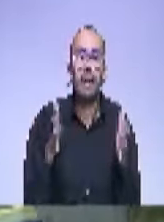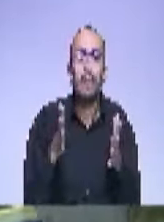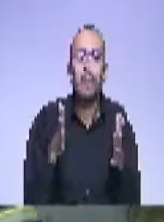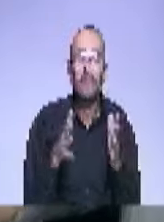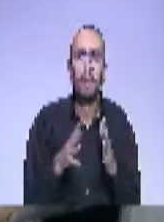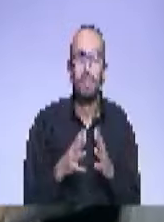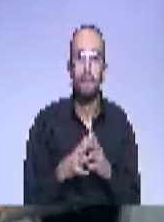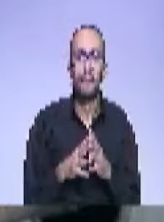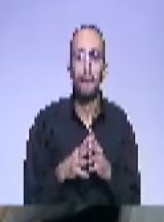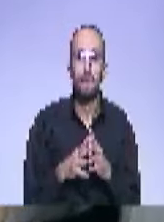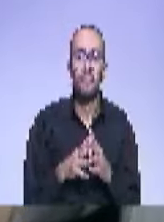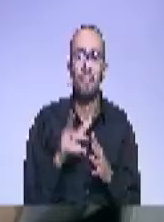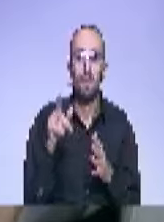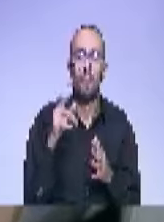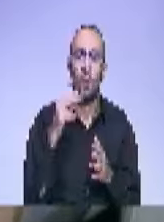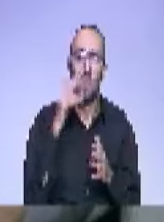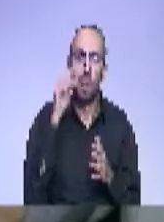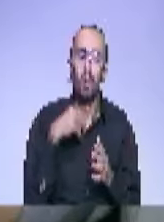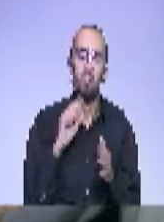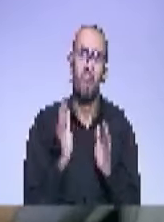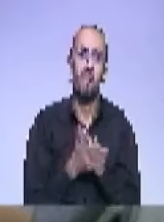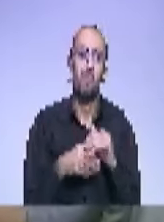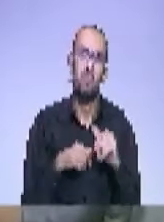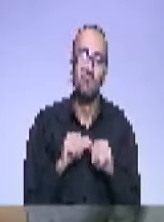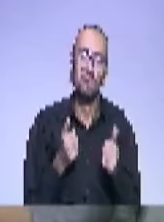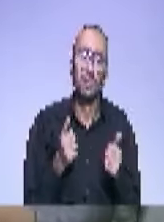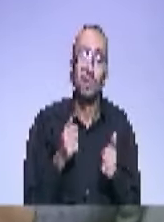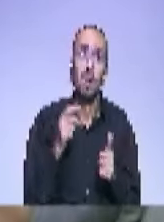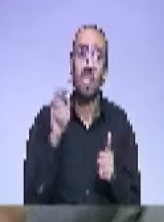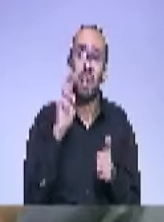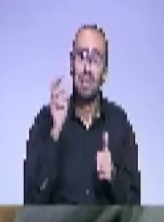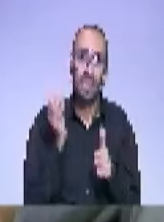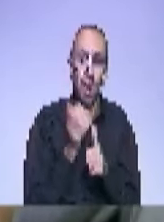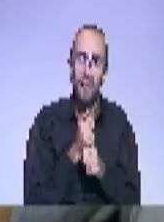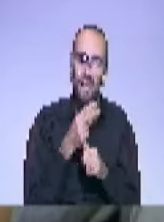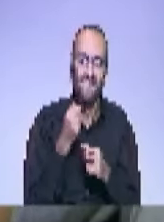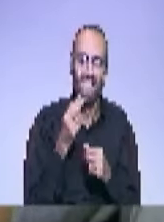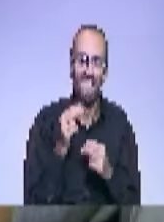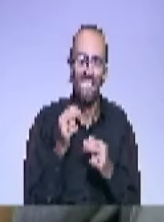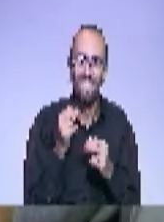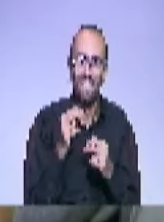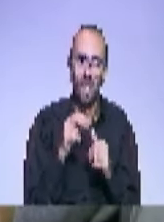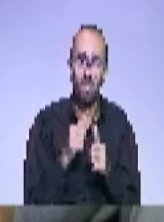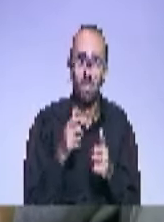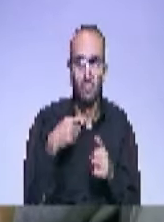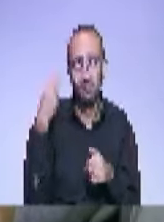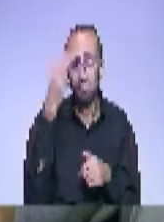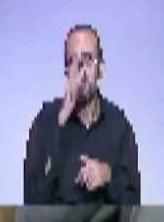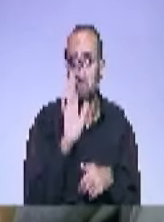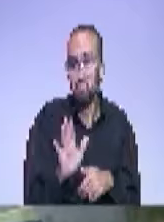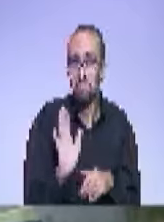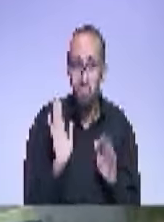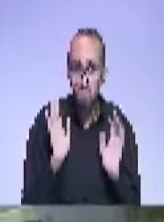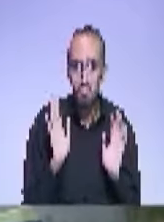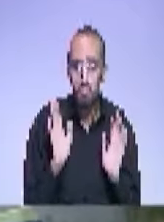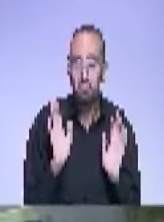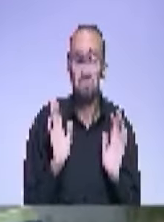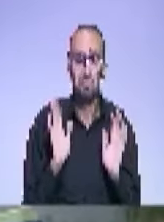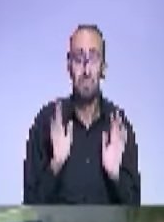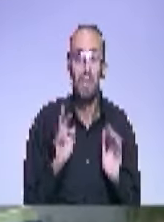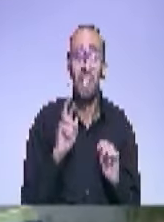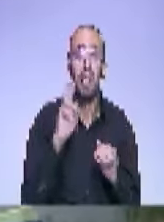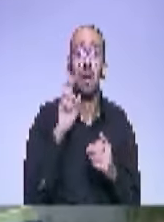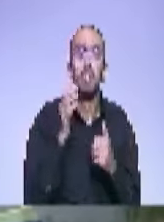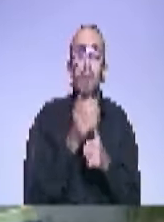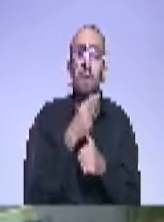طيب يعني هي دلوقتي يا سيدنا هو فاتح ملف، هو الكنيسه مش هتدي له تصريح جواز ثاني لان مفيش ما يستدعي. انا بتخيل الكنيسه هتعمل كده. الكنيسه لما تقول